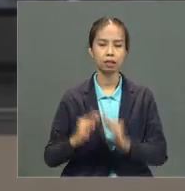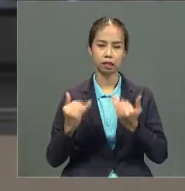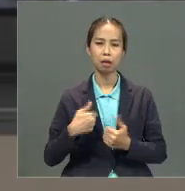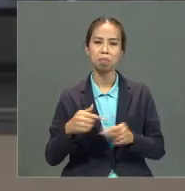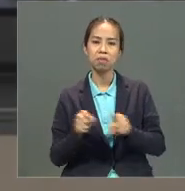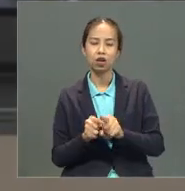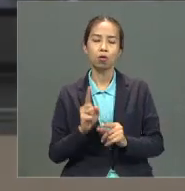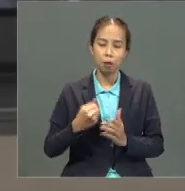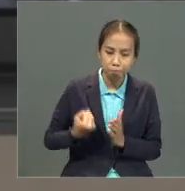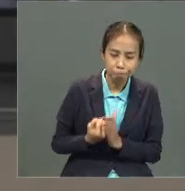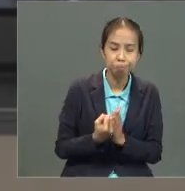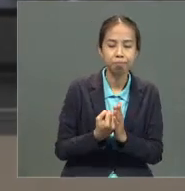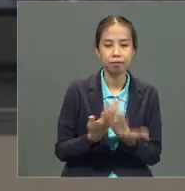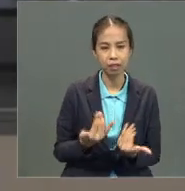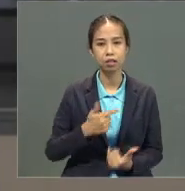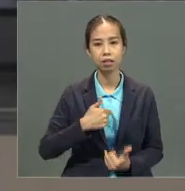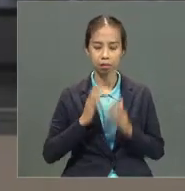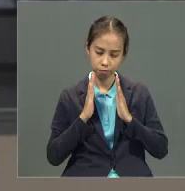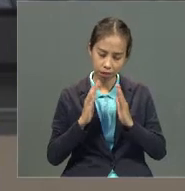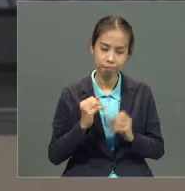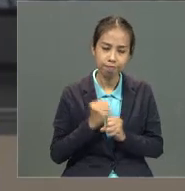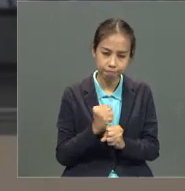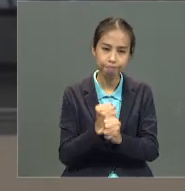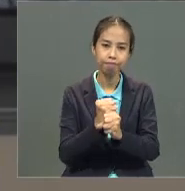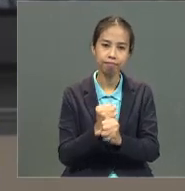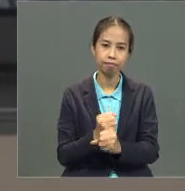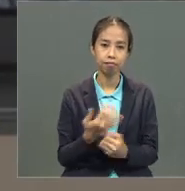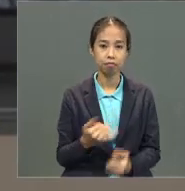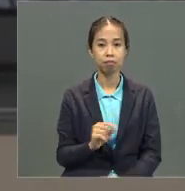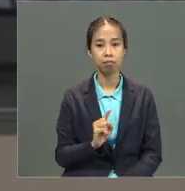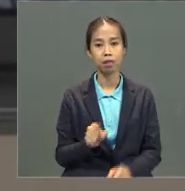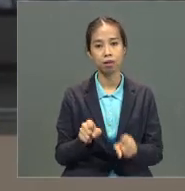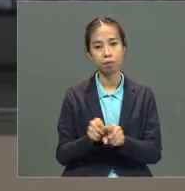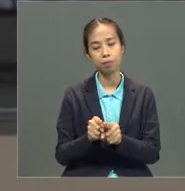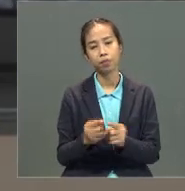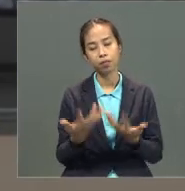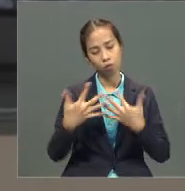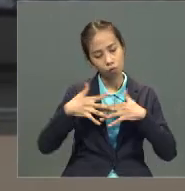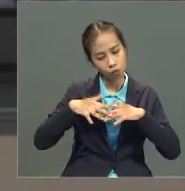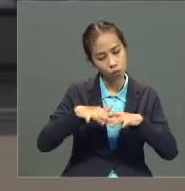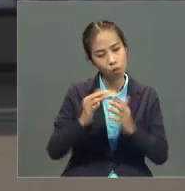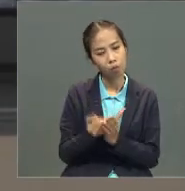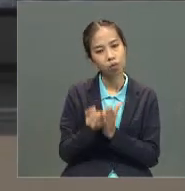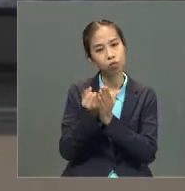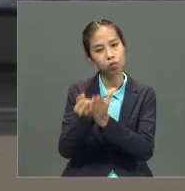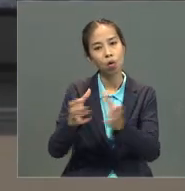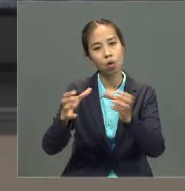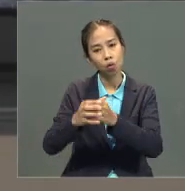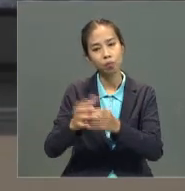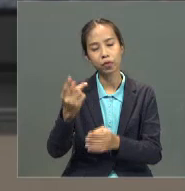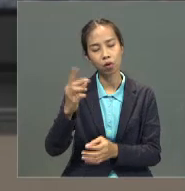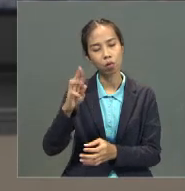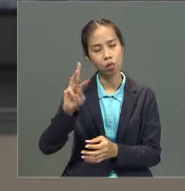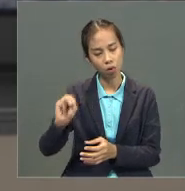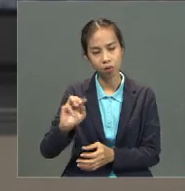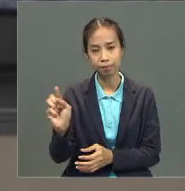าทายก็พยายามทำหน้าที่อย่างดีที่สุดนะครับที่จะมีส่วนร่วมในการที่จะทำงานร่วมกับคณะรัฐมนตรีชุดนี้นะครับ